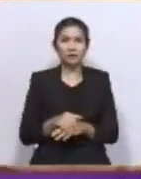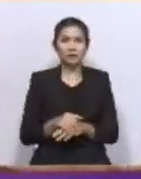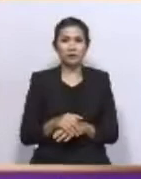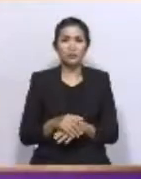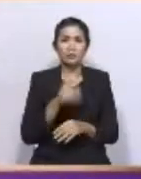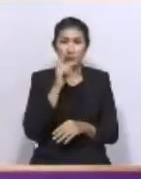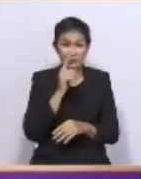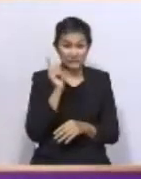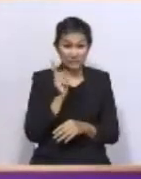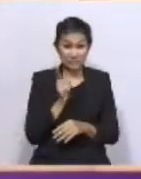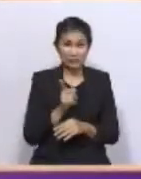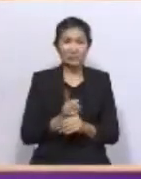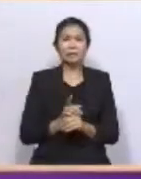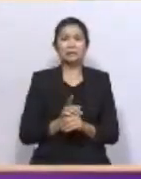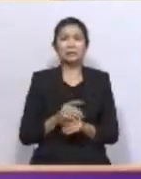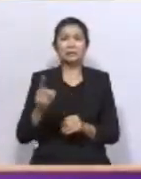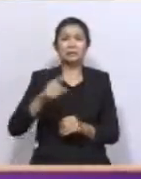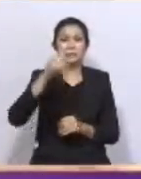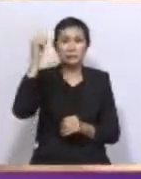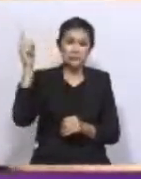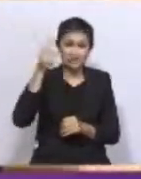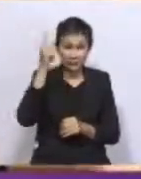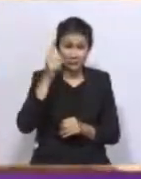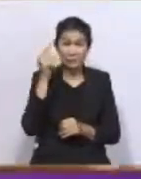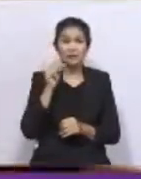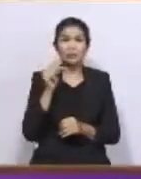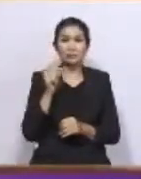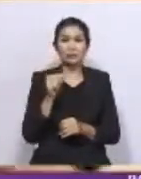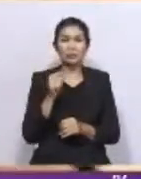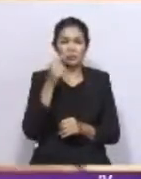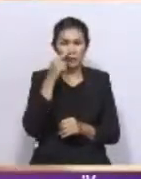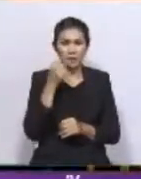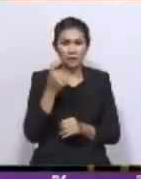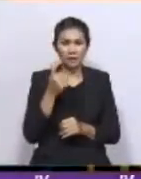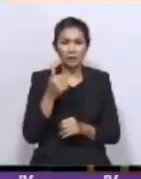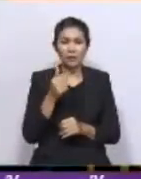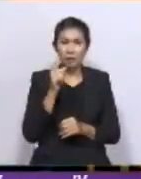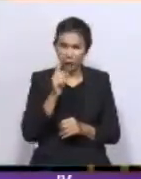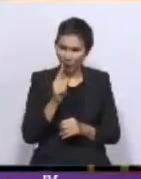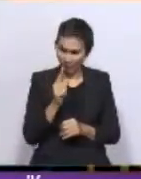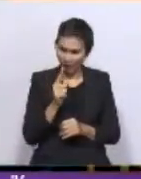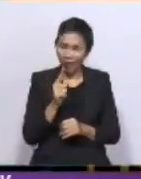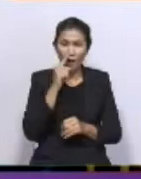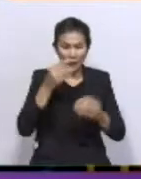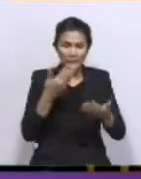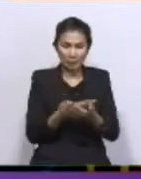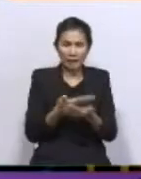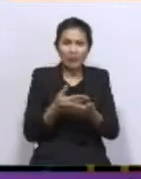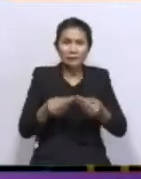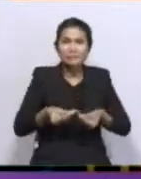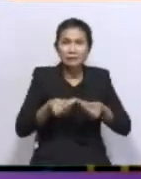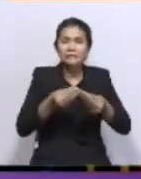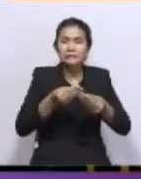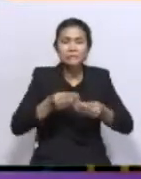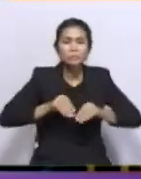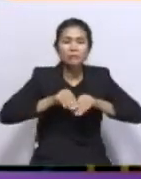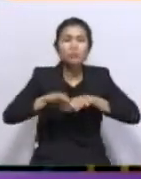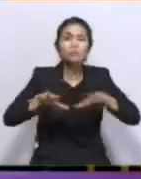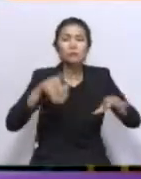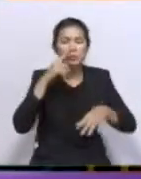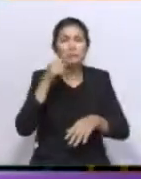นั้นโดยปกตินี่ก็ถือว่าท่องเที่ยวเนี่ยก็เป็นอะไรที่ค่อนข้างจะกระจายรายได้ได้ดีนะ